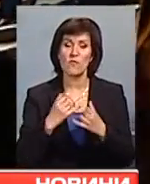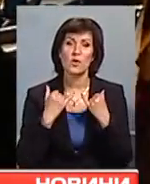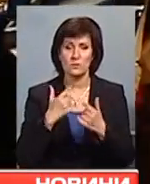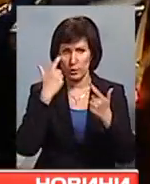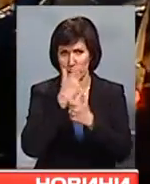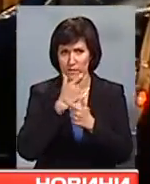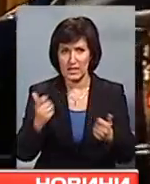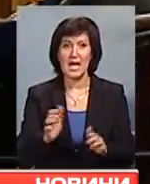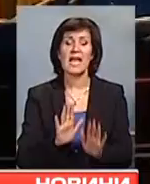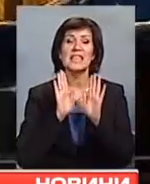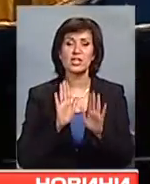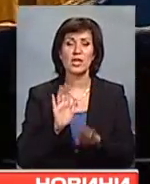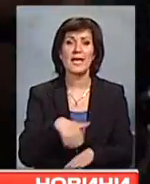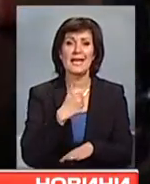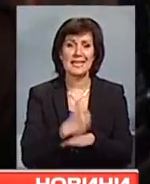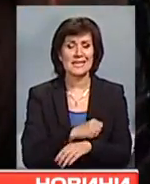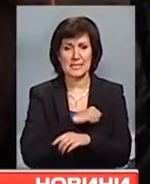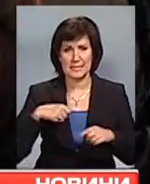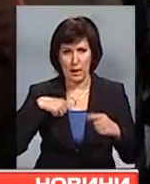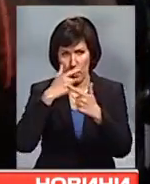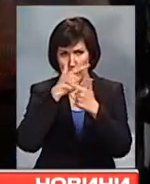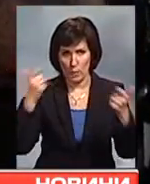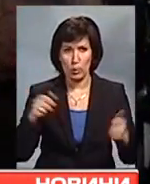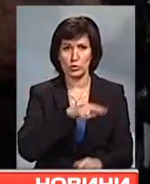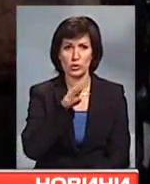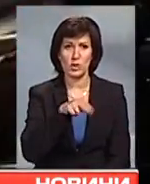переговорів сьогодні повідомляє лише лідер самопроголошеної ДНР.